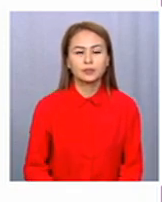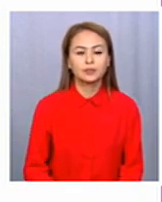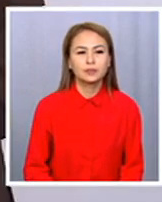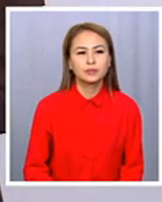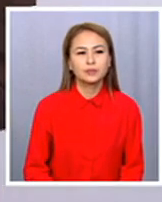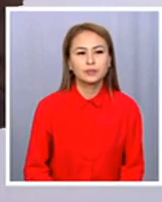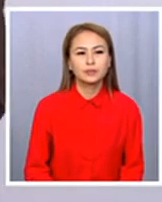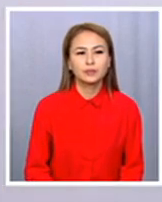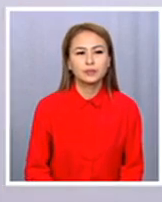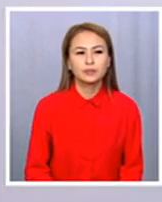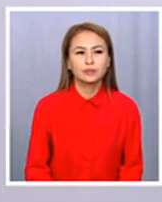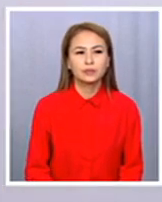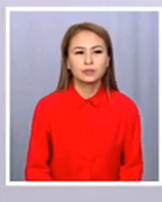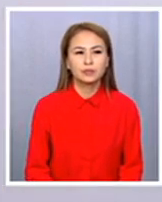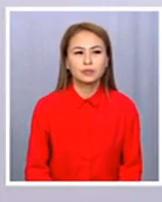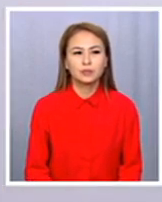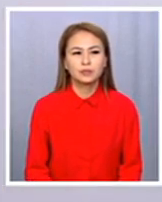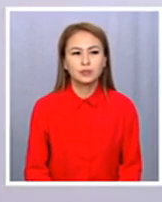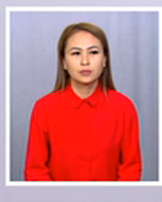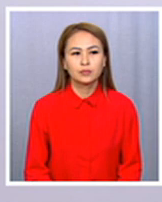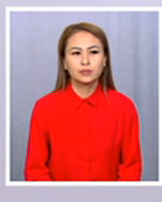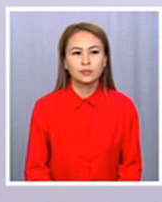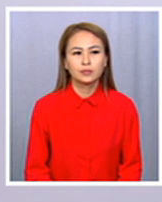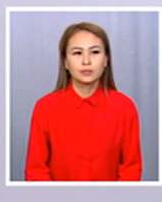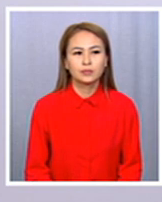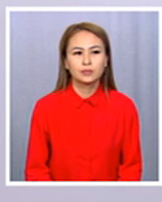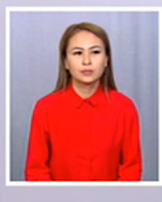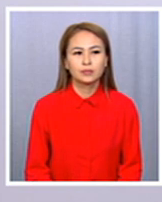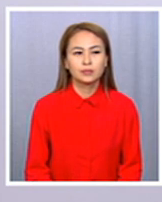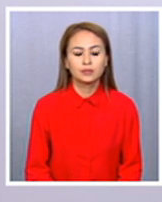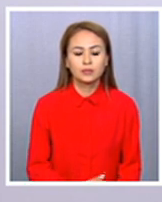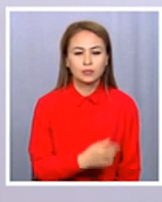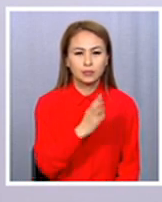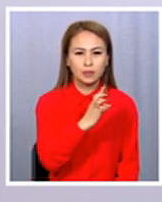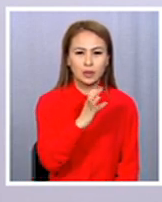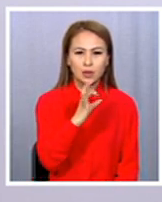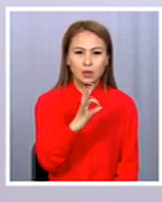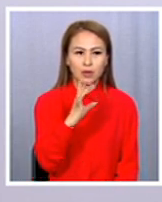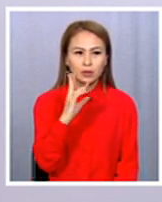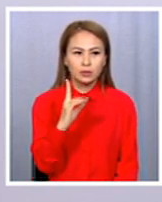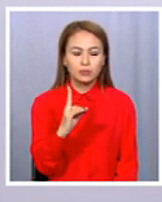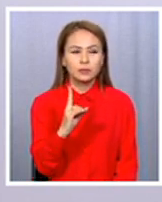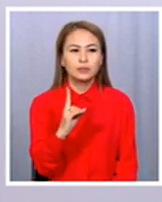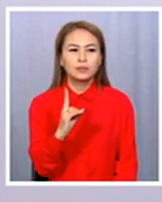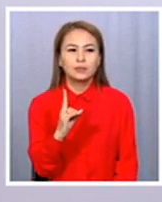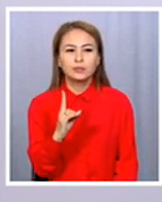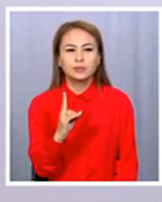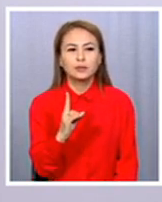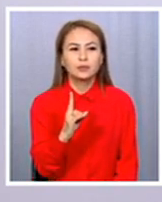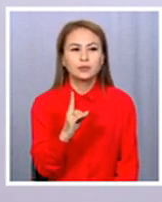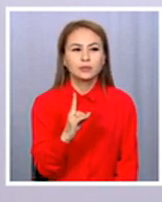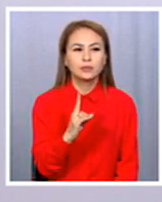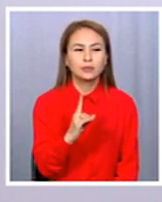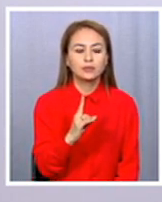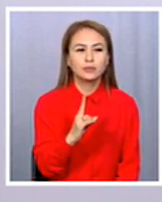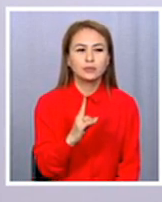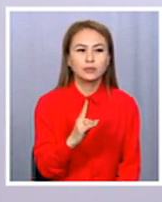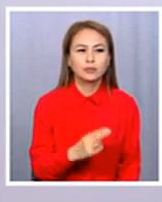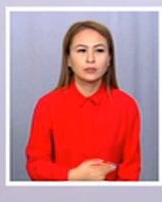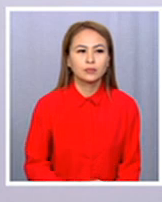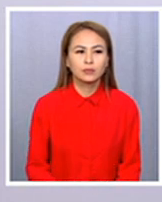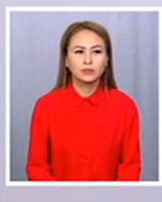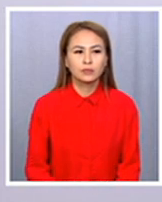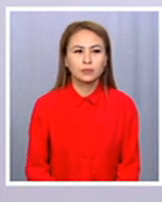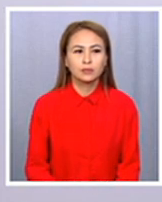градус. Келесі мысал, дәл сол Б, О, К 90 градус бұрышын алайық, және оны осы жолы